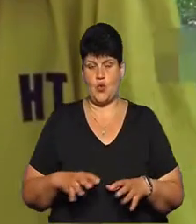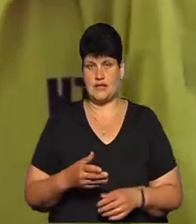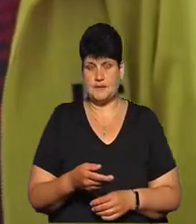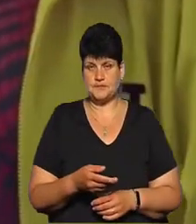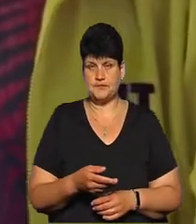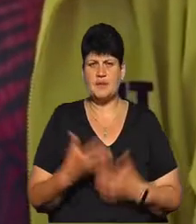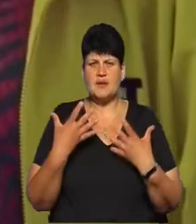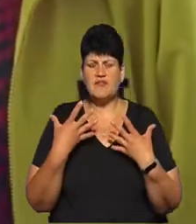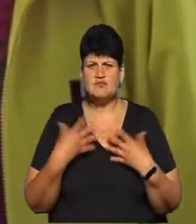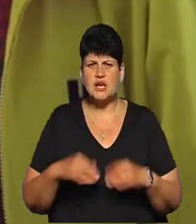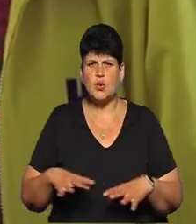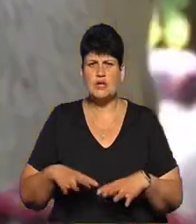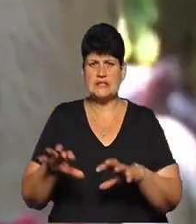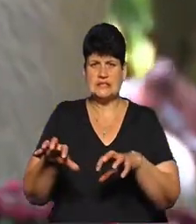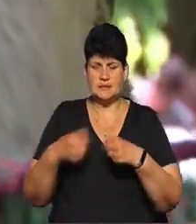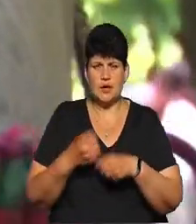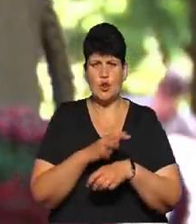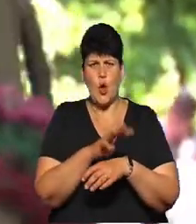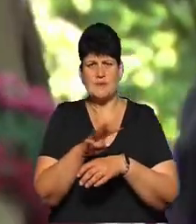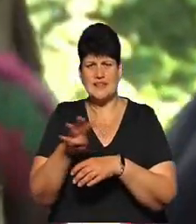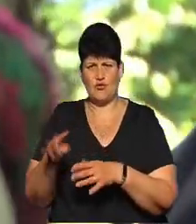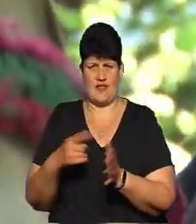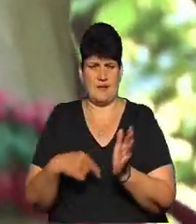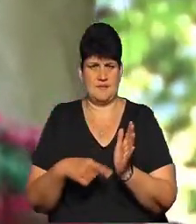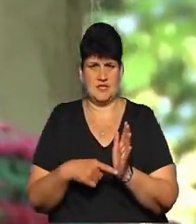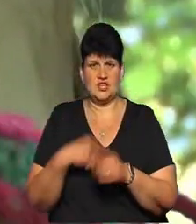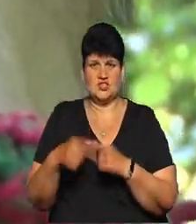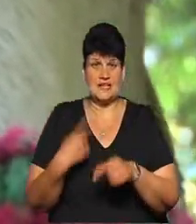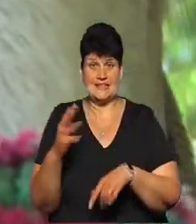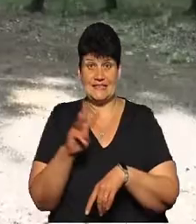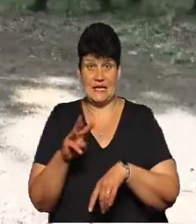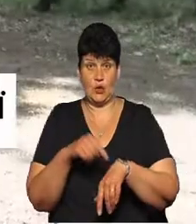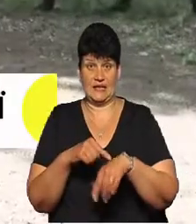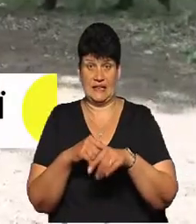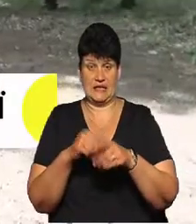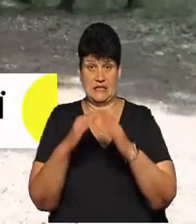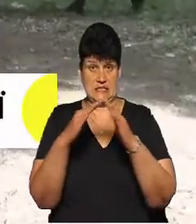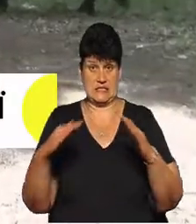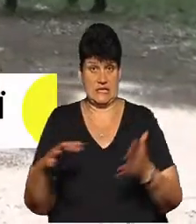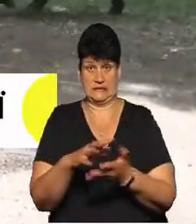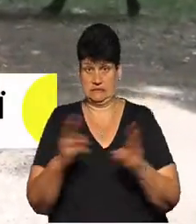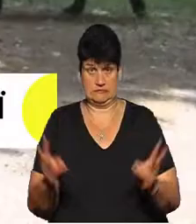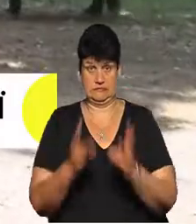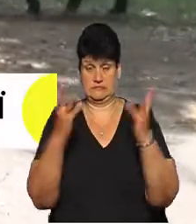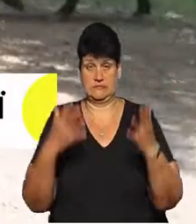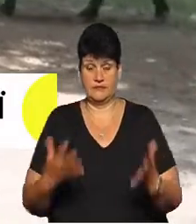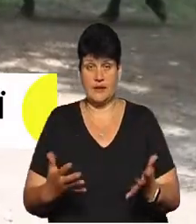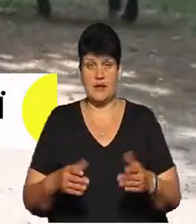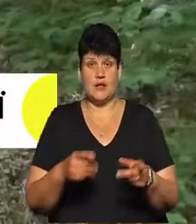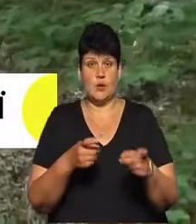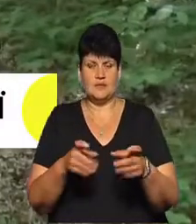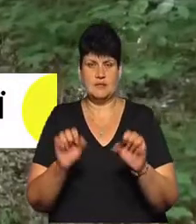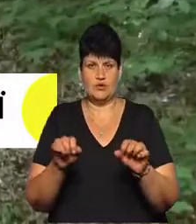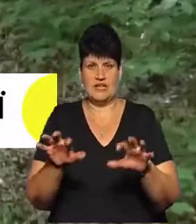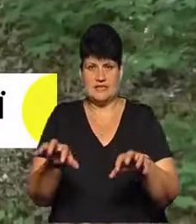коли вже обстрілювали місто. Через 3 години вже стайні не було, вона згоріла. З-під обстрілів змогли вивезти не усіх